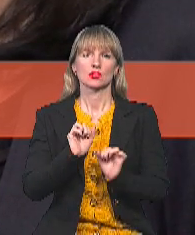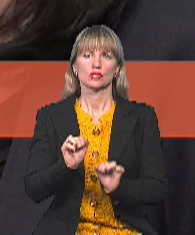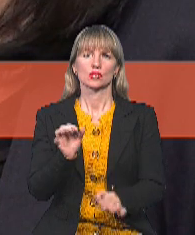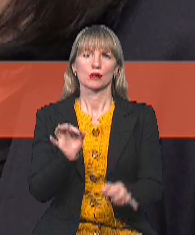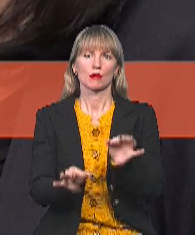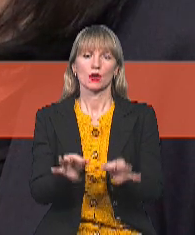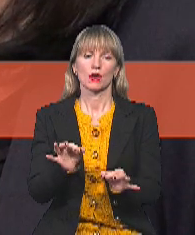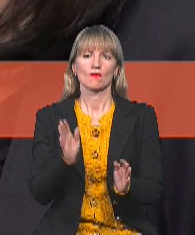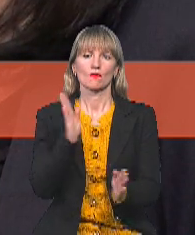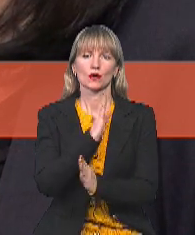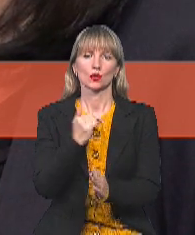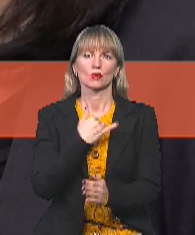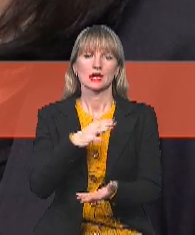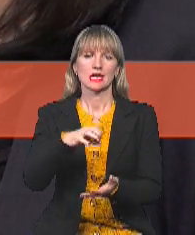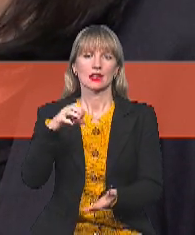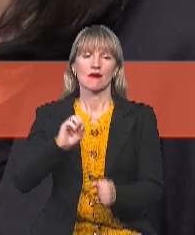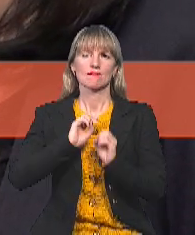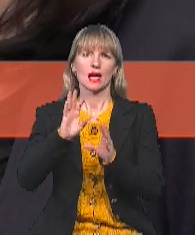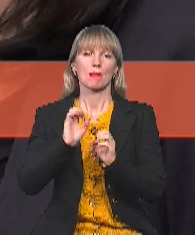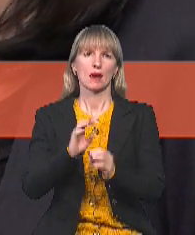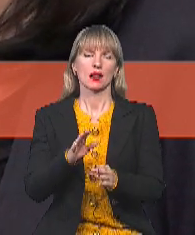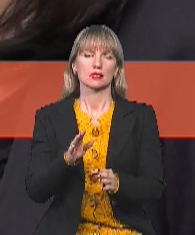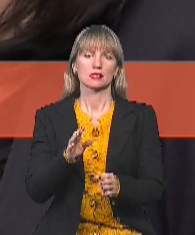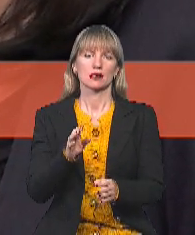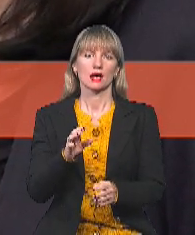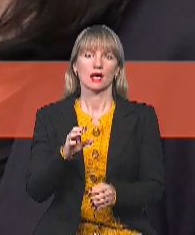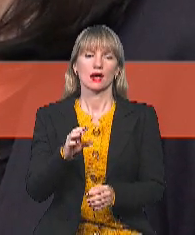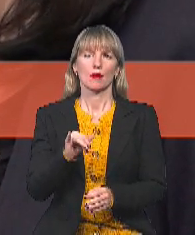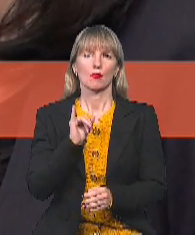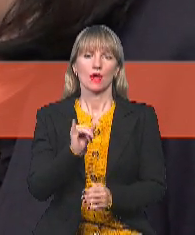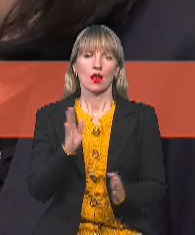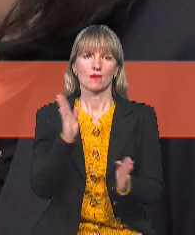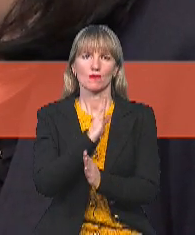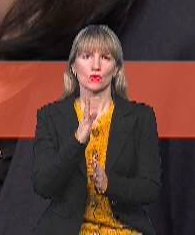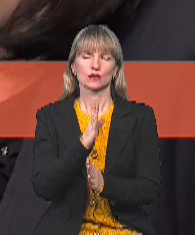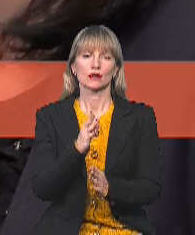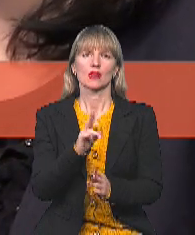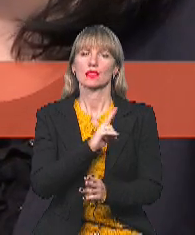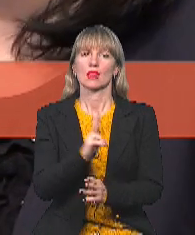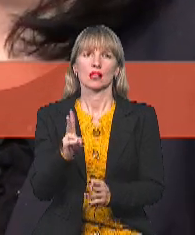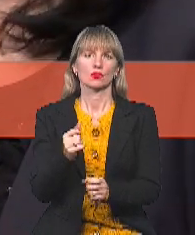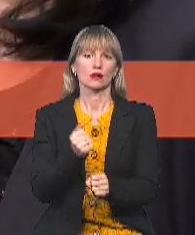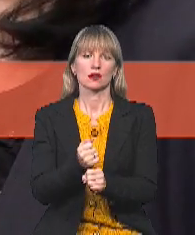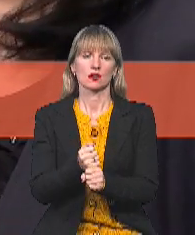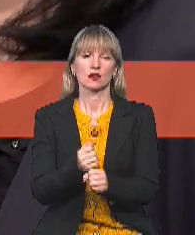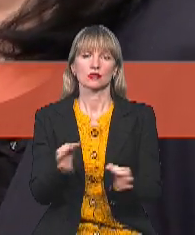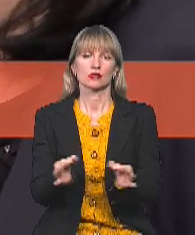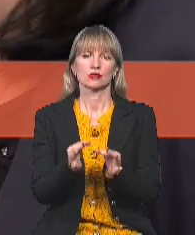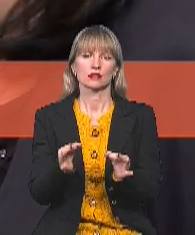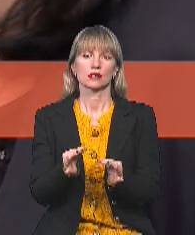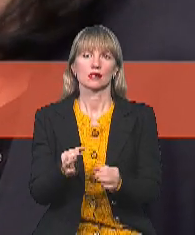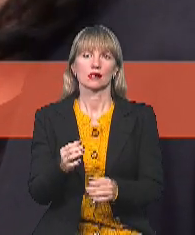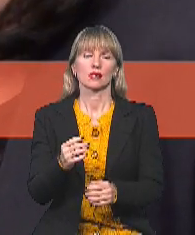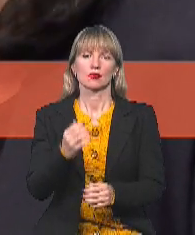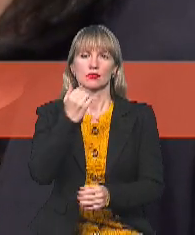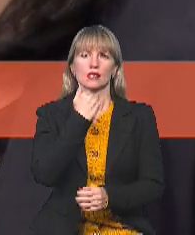такой город задымленный, выбросы, экологически неблагополучный. Никто не занимается этим. Мы вам дуже вдячні,